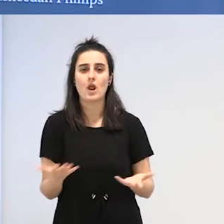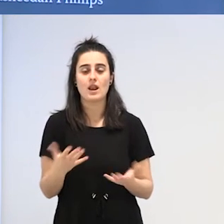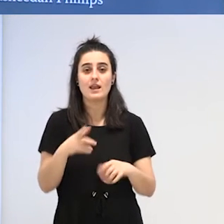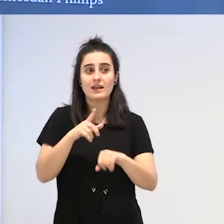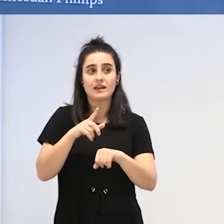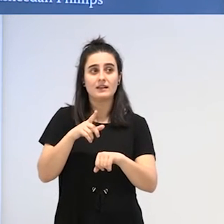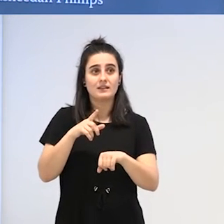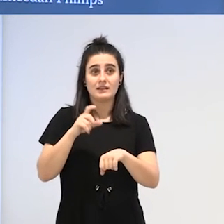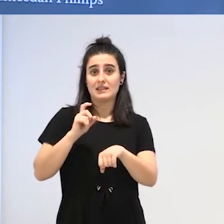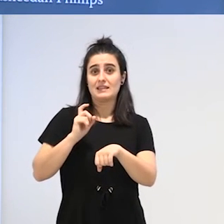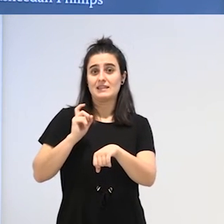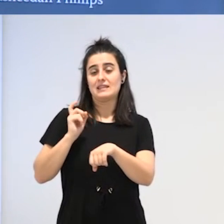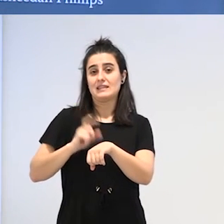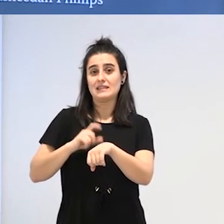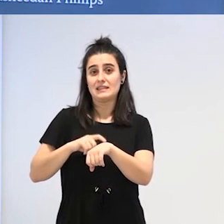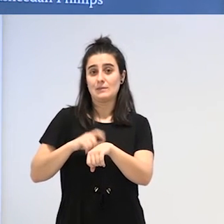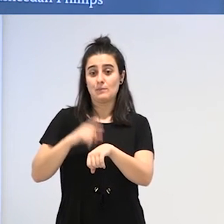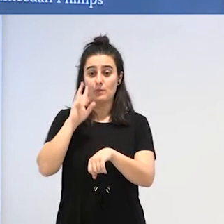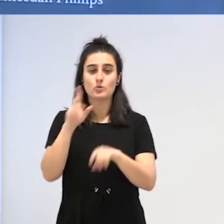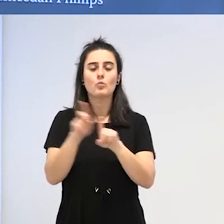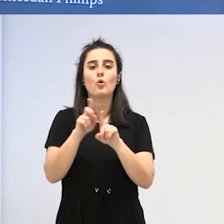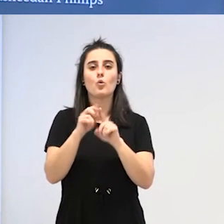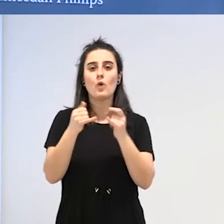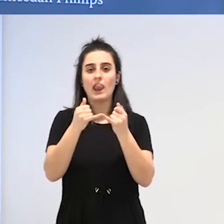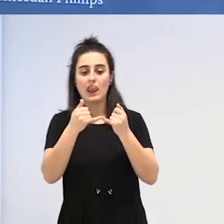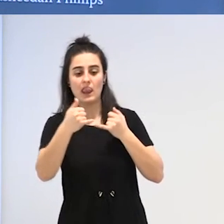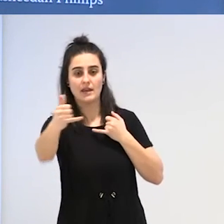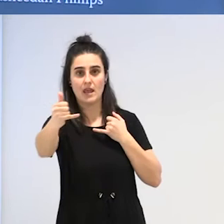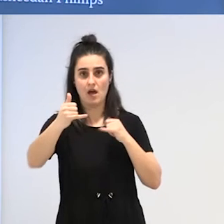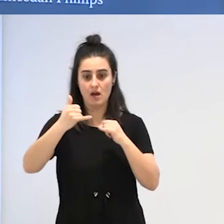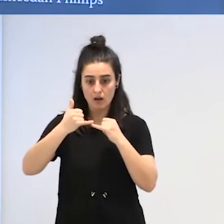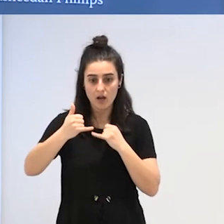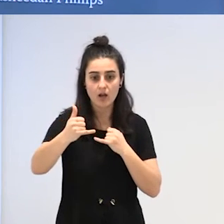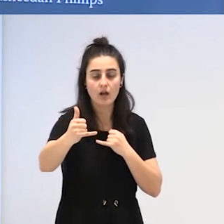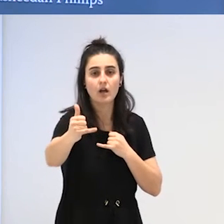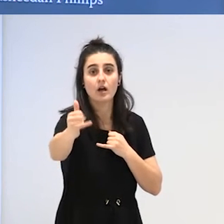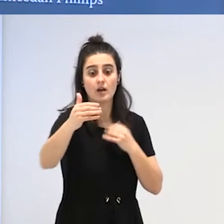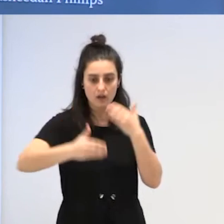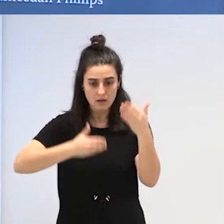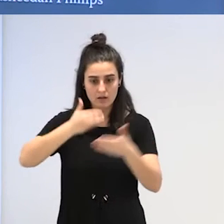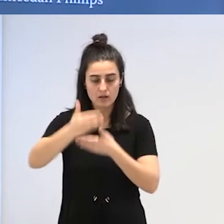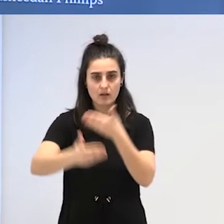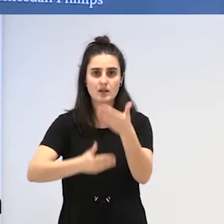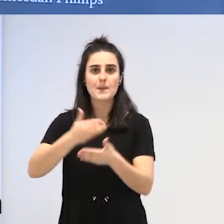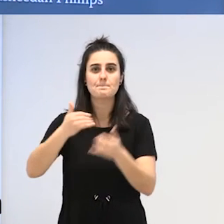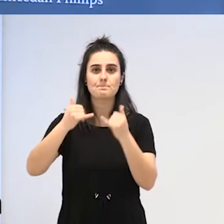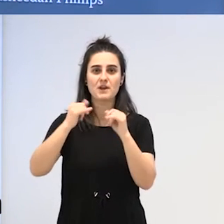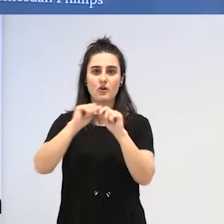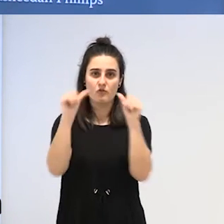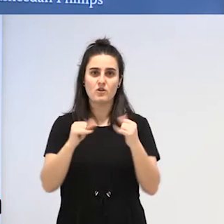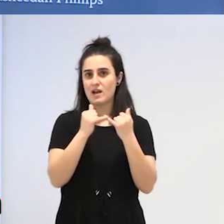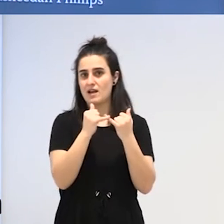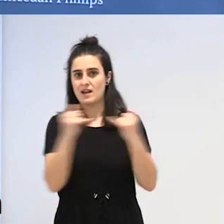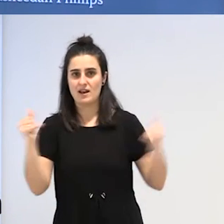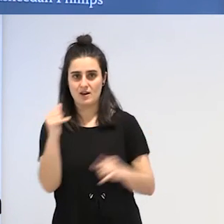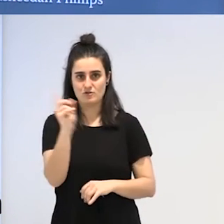denbora ikustea aurrera doan marra bat izango balitz bezala, baino, ba, era ez lineal batean, eta